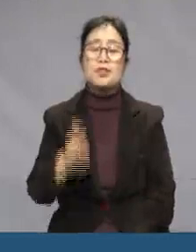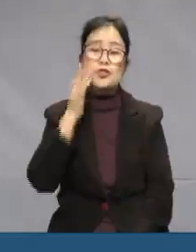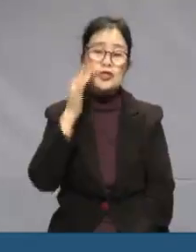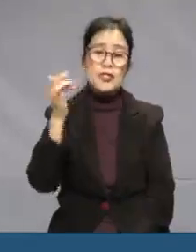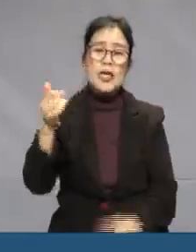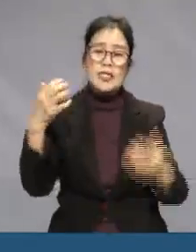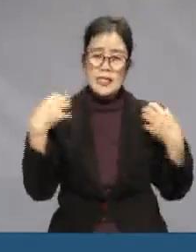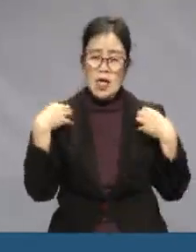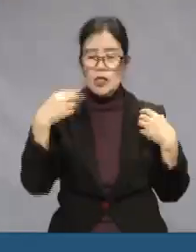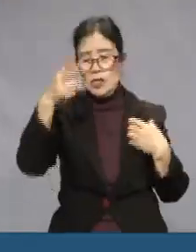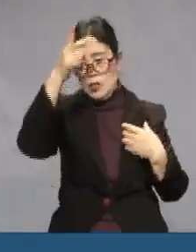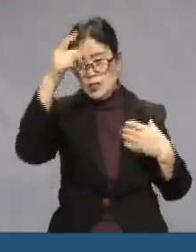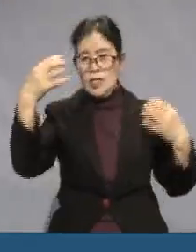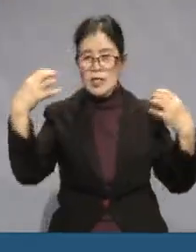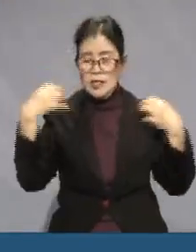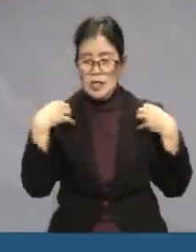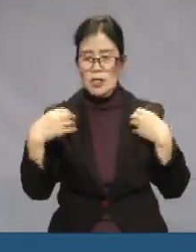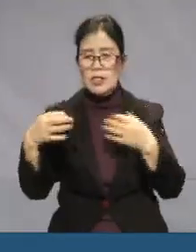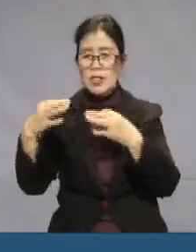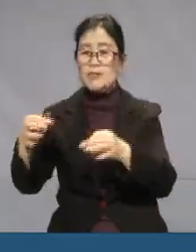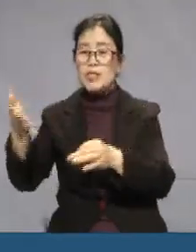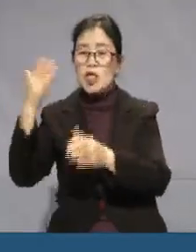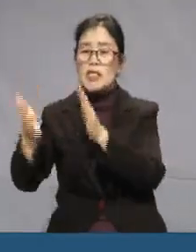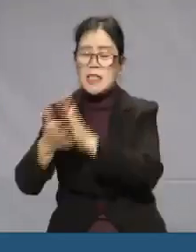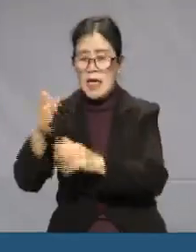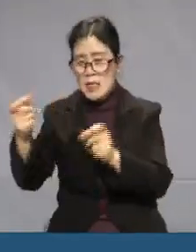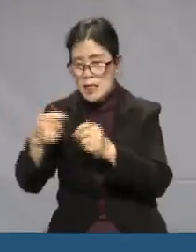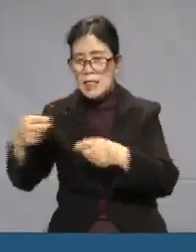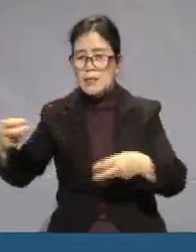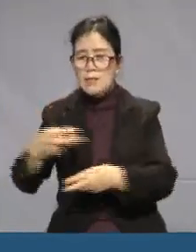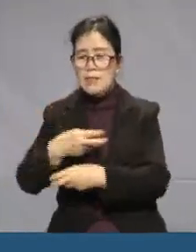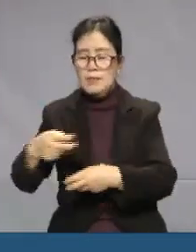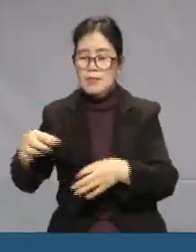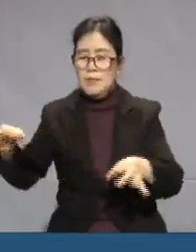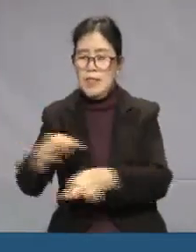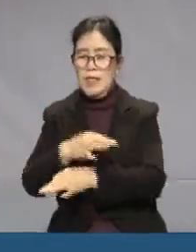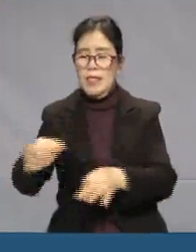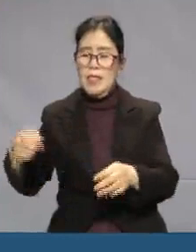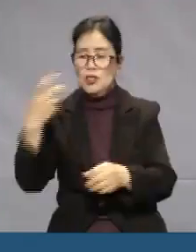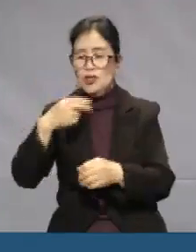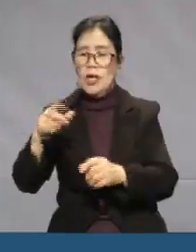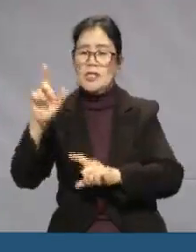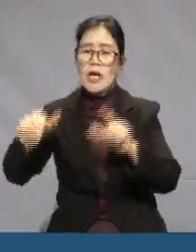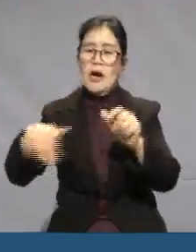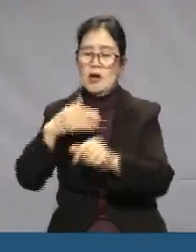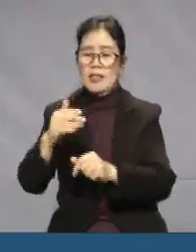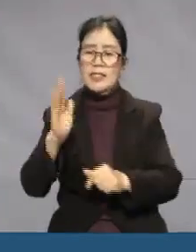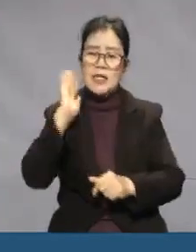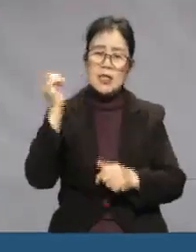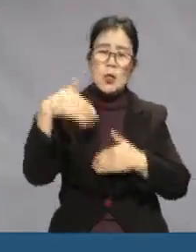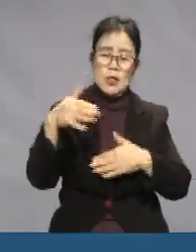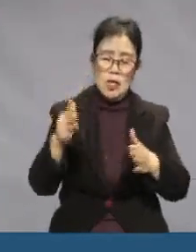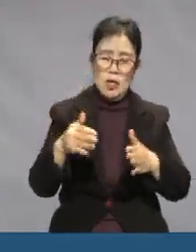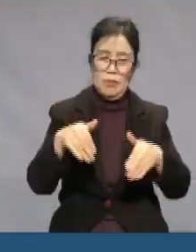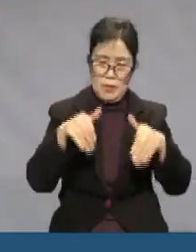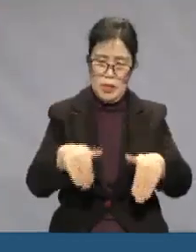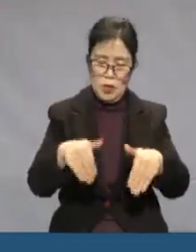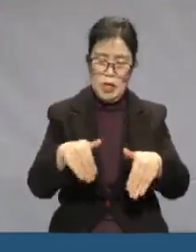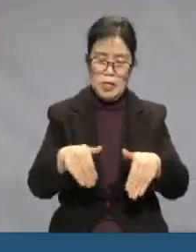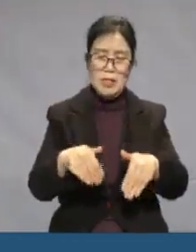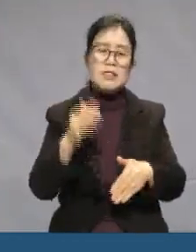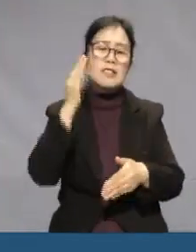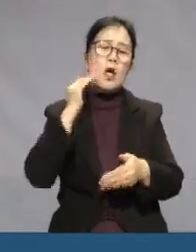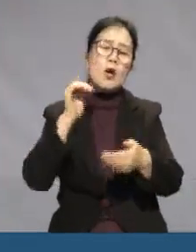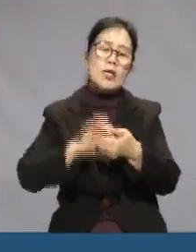울산청과 경찰청에서 김 전 시장 측근 비리 혐의 수사 상황을 대통령 비서관실과 민정비서관실 등